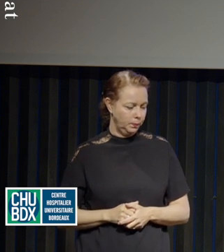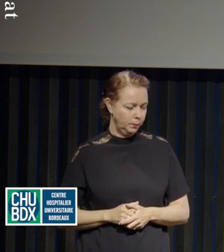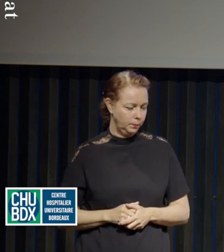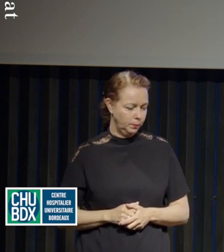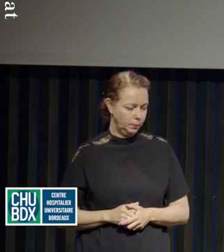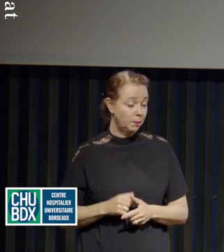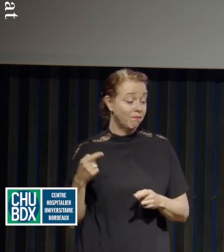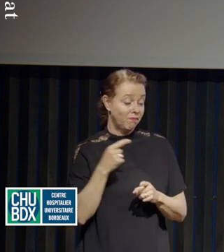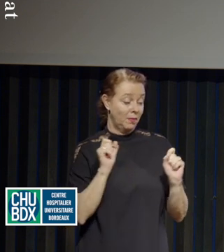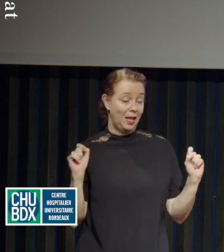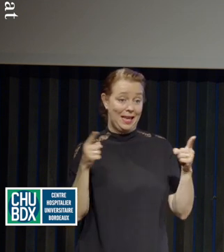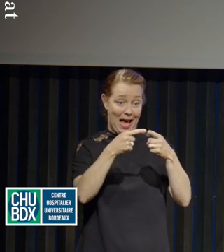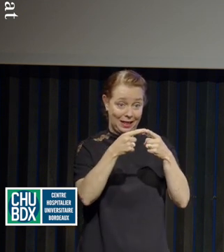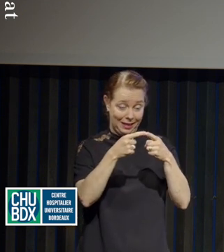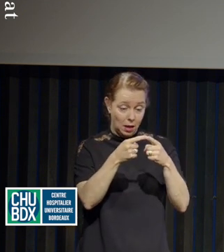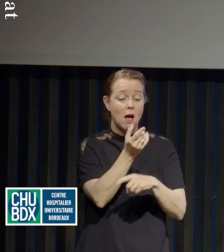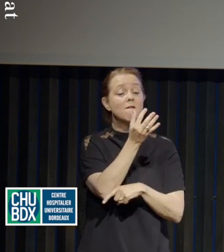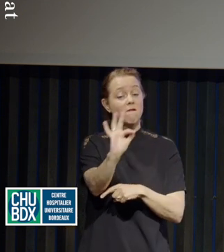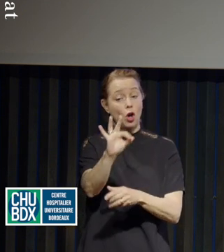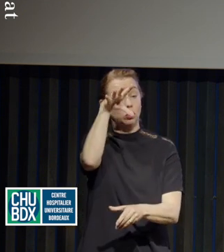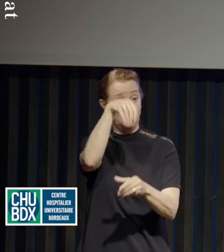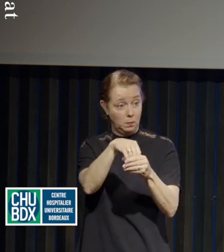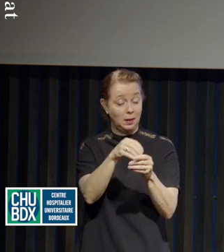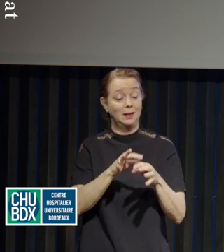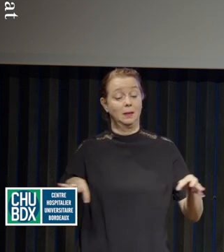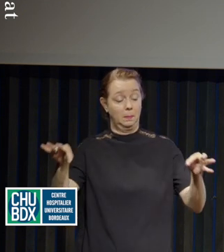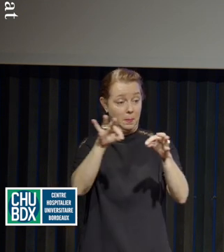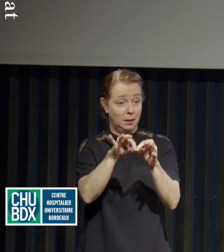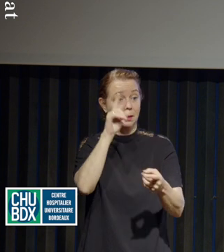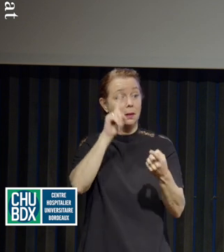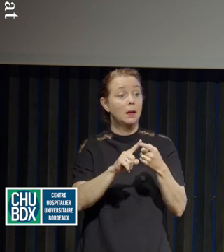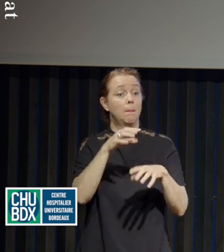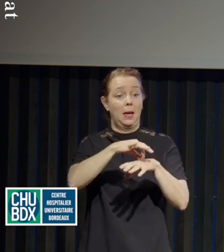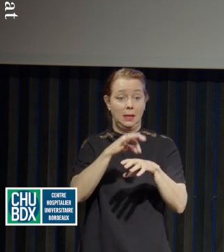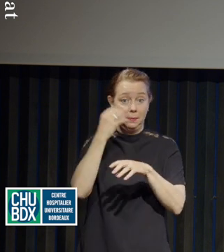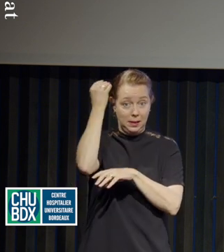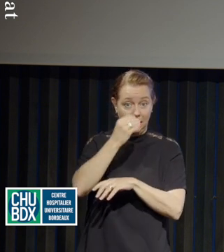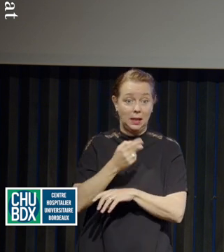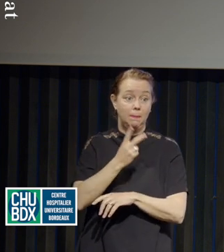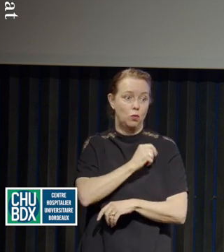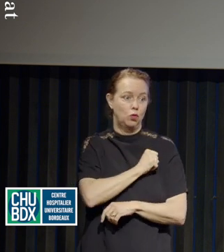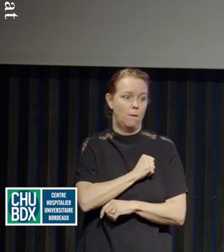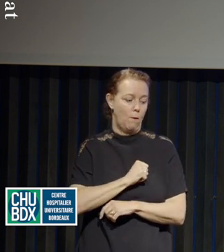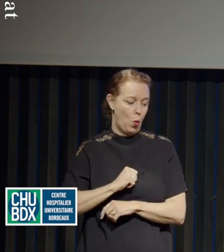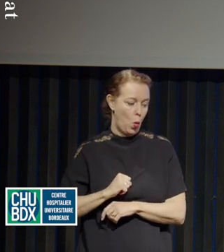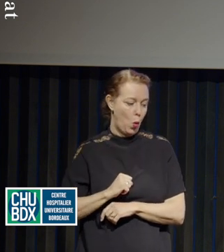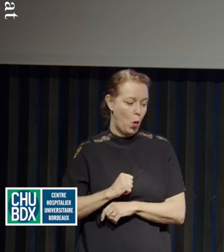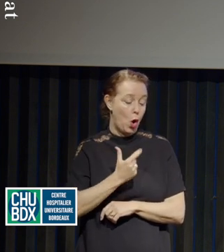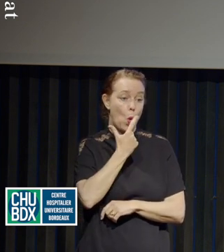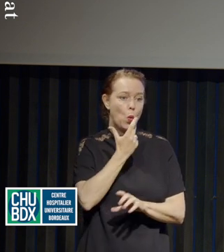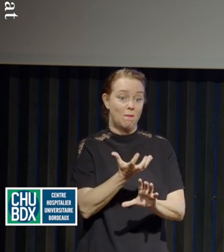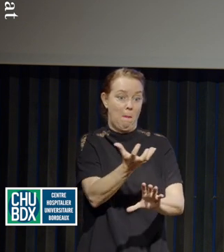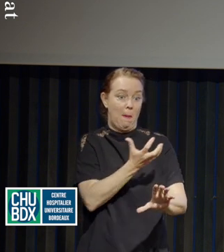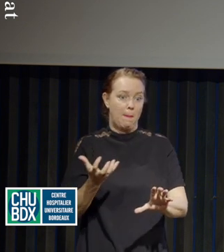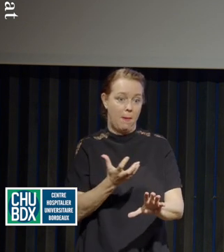Cette carte nous montre que la France fait partie des pays dans lesquels le fardeau dû aux maladies psychiatriques est le plus important, en rouge vif.